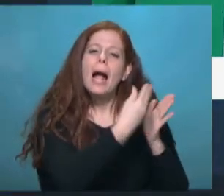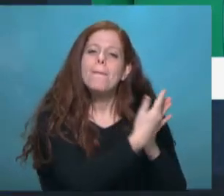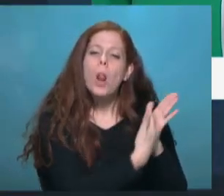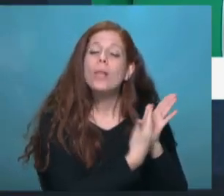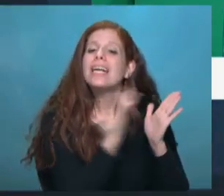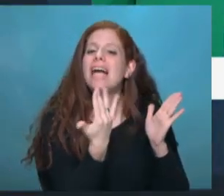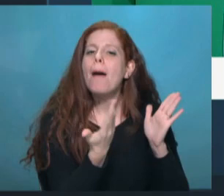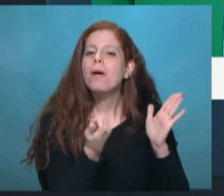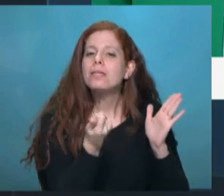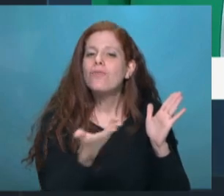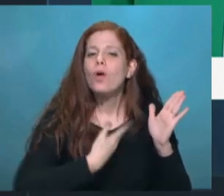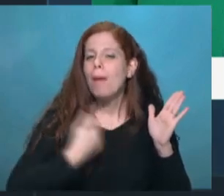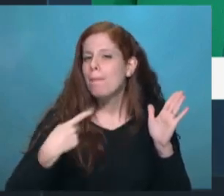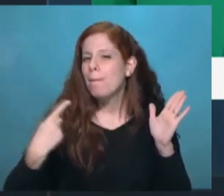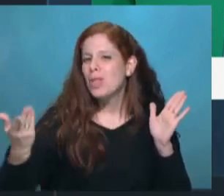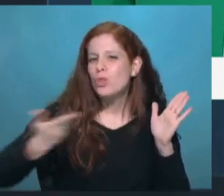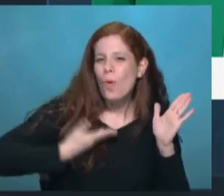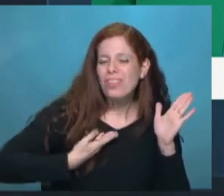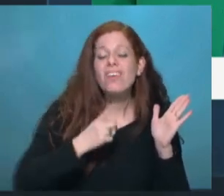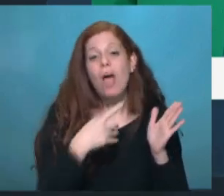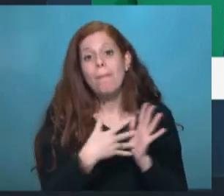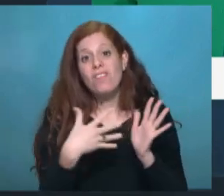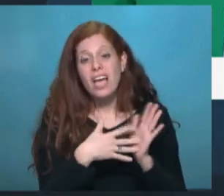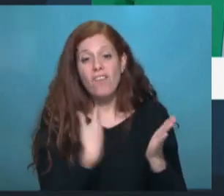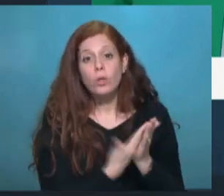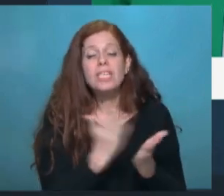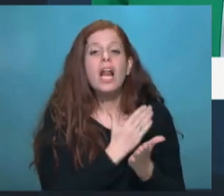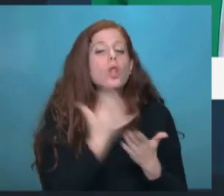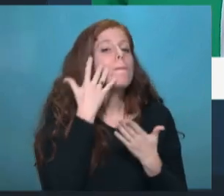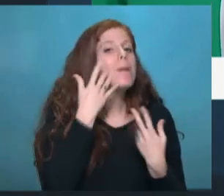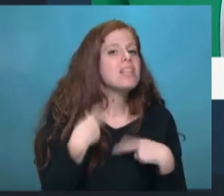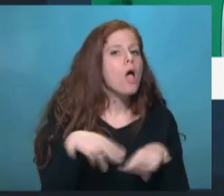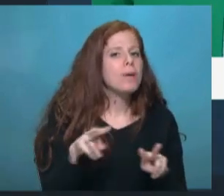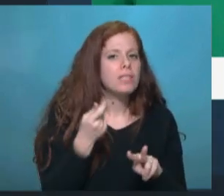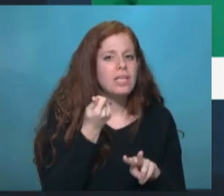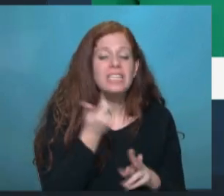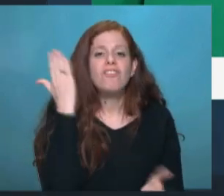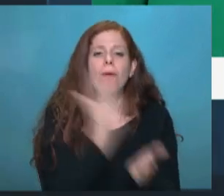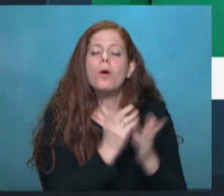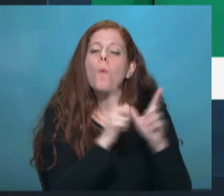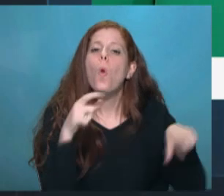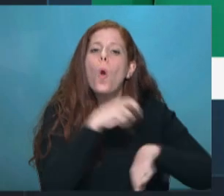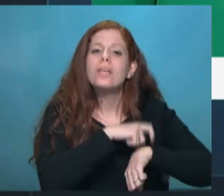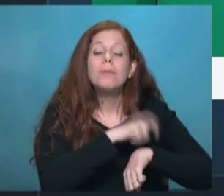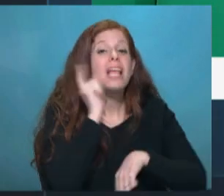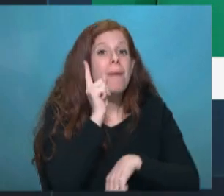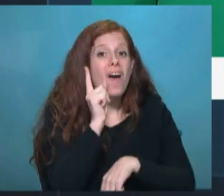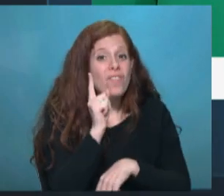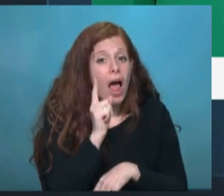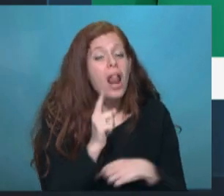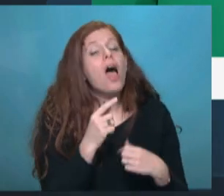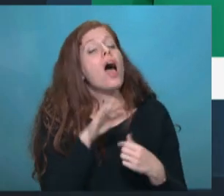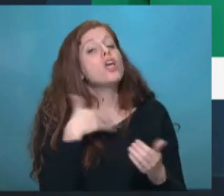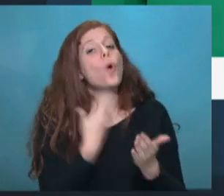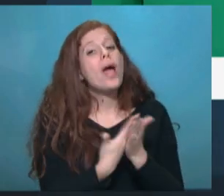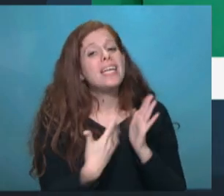הדוד, והמבקר והיועץ יחליטו מתי הוא ישיב את הכסף, הם יקבעו את לוחות הזמנים, אבל דוריה, היועץ